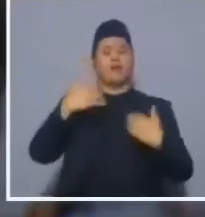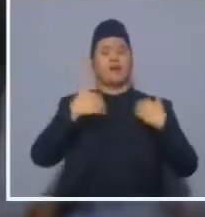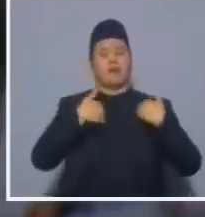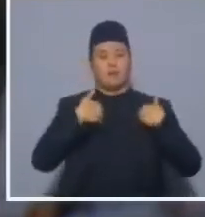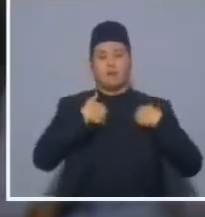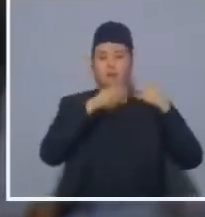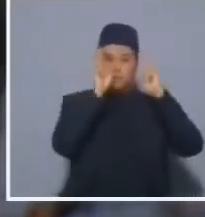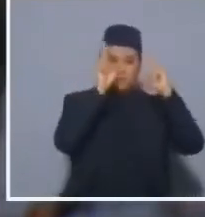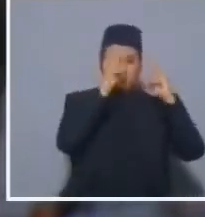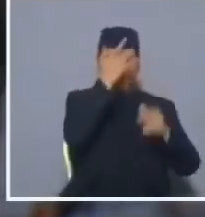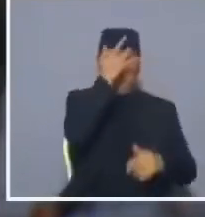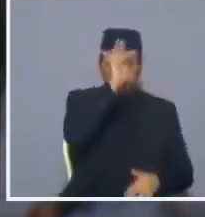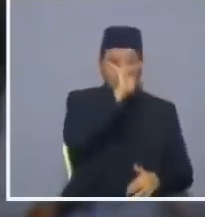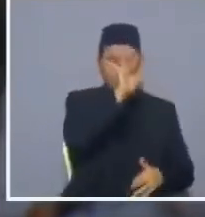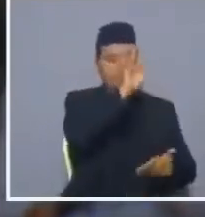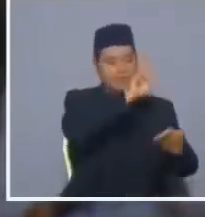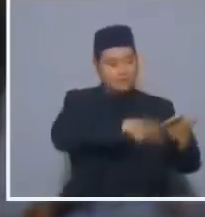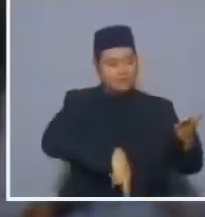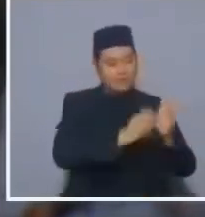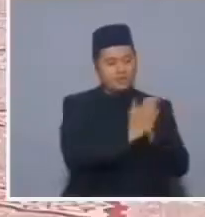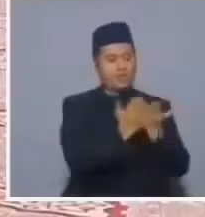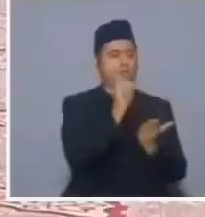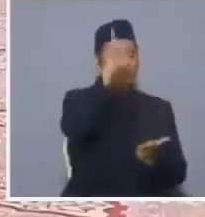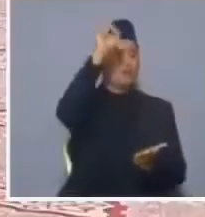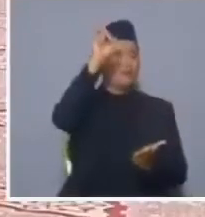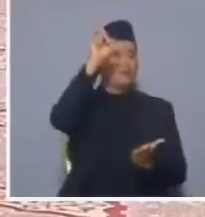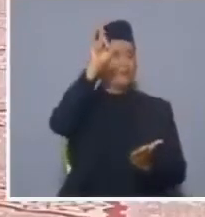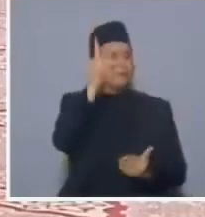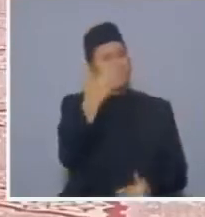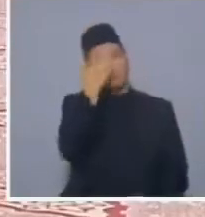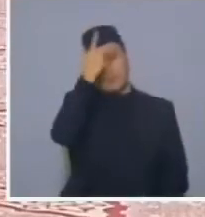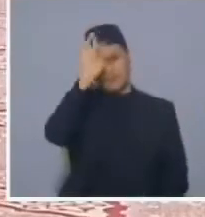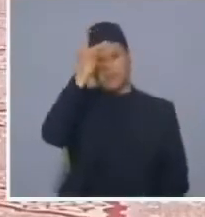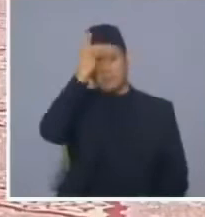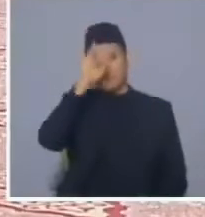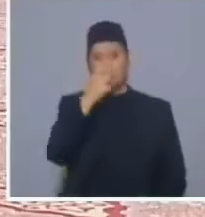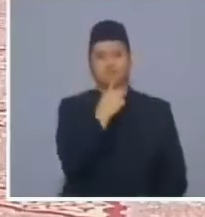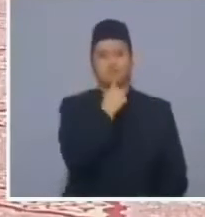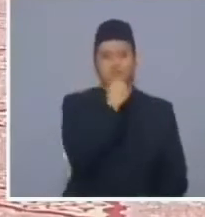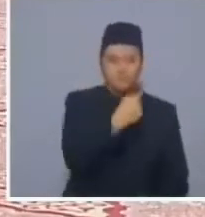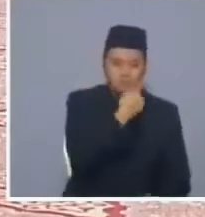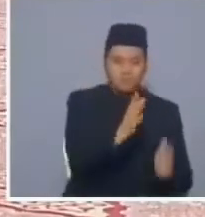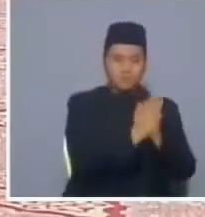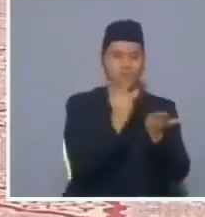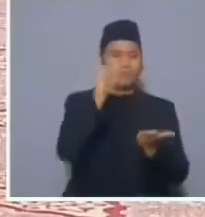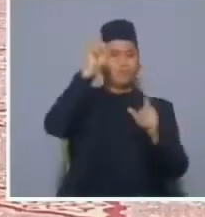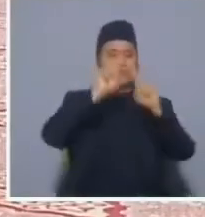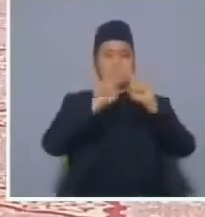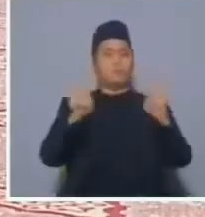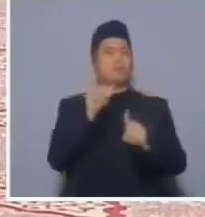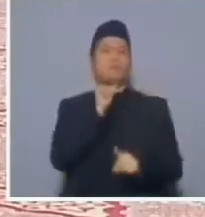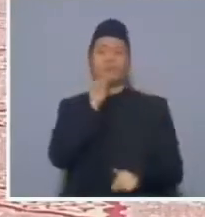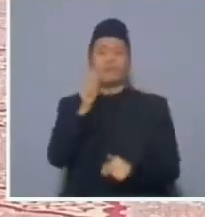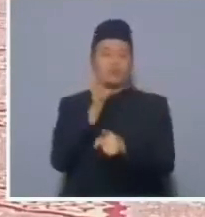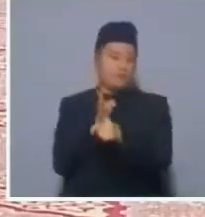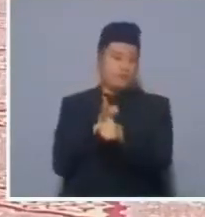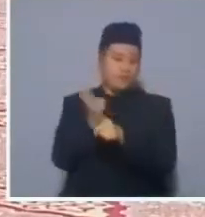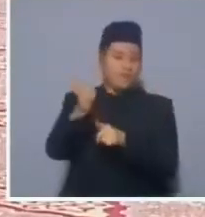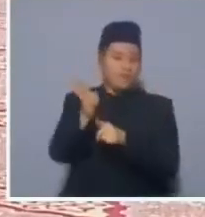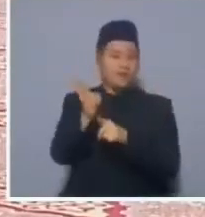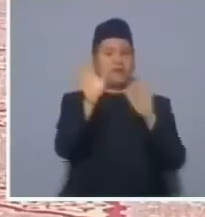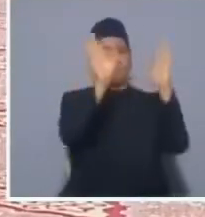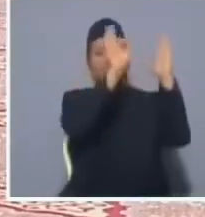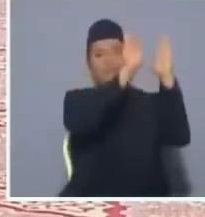mengaji. Nak suruh dia untuk semua tu, no problem, taranum semua dia okey. Tetapi dia mungkin bukan pakar dalam fiqah. Mungkin dia tahu